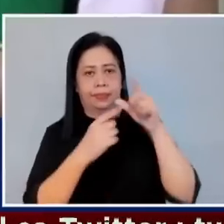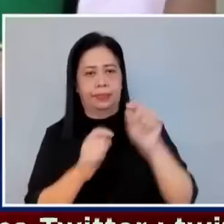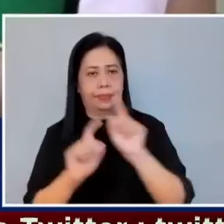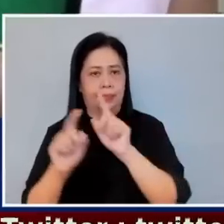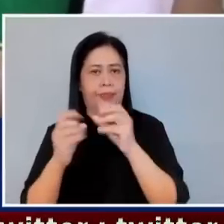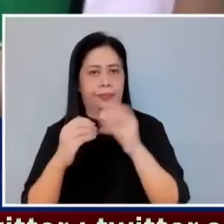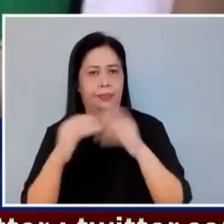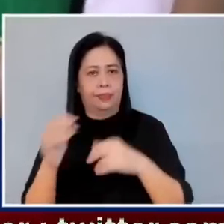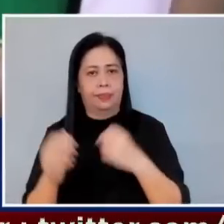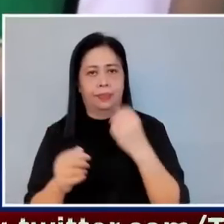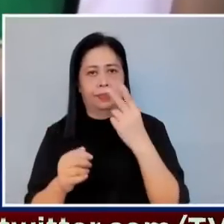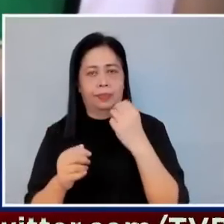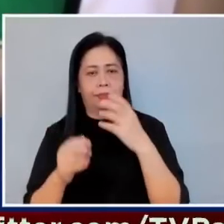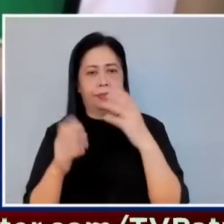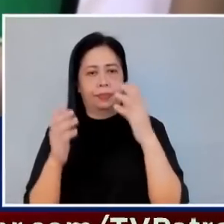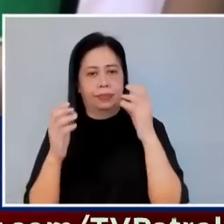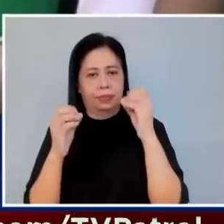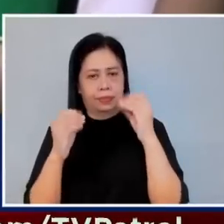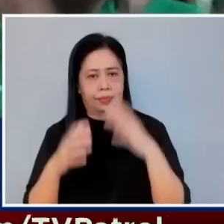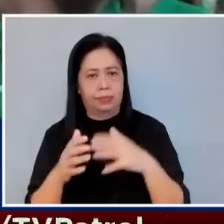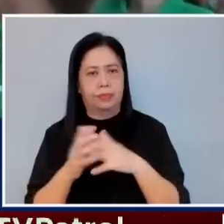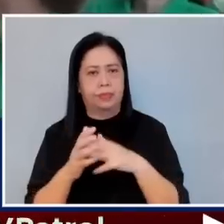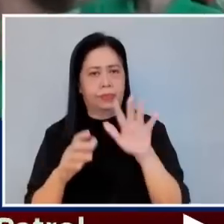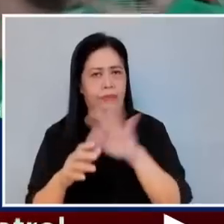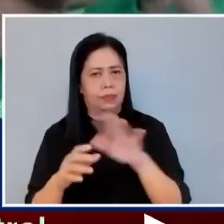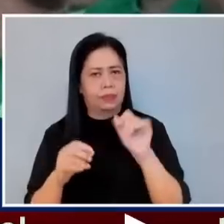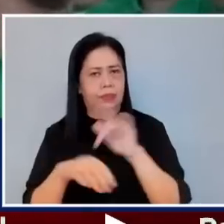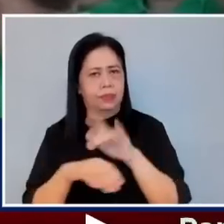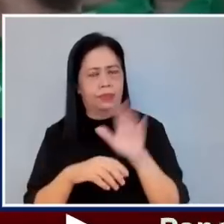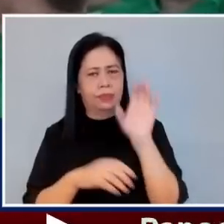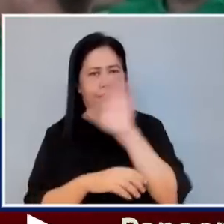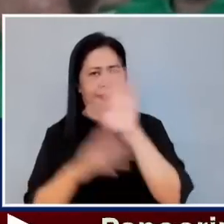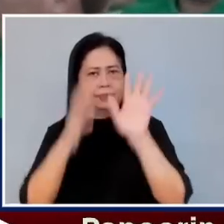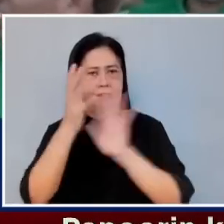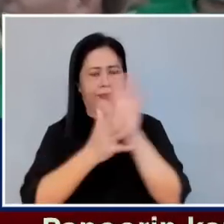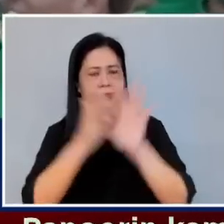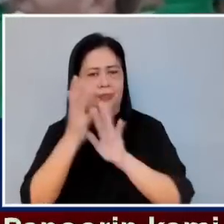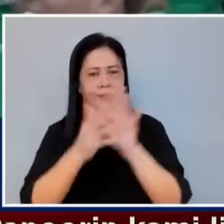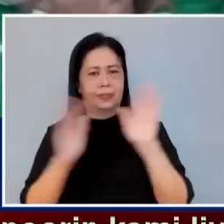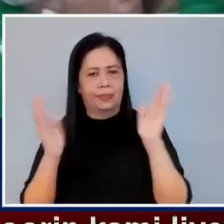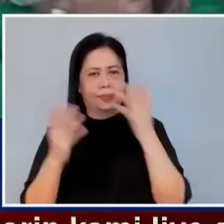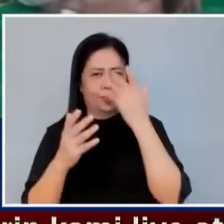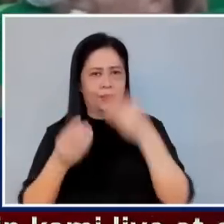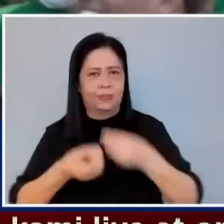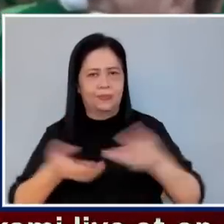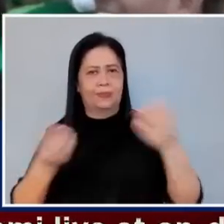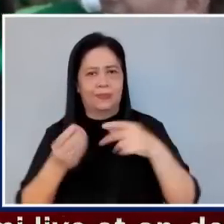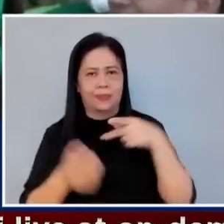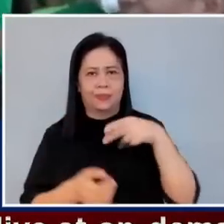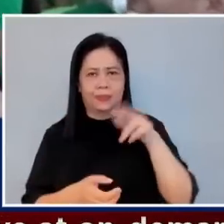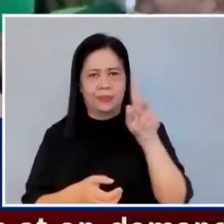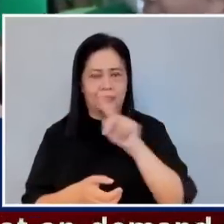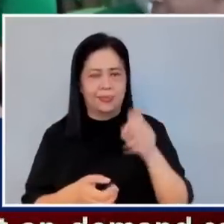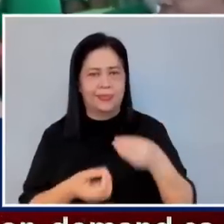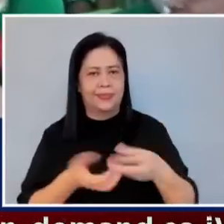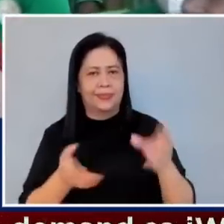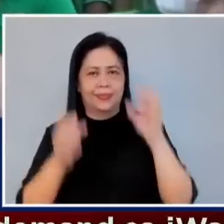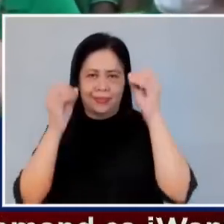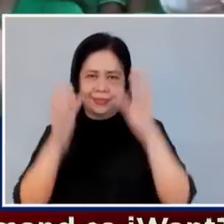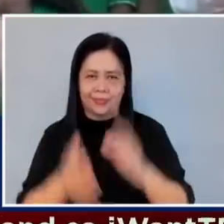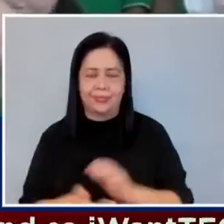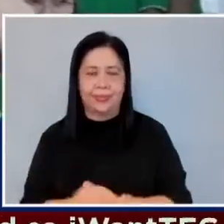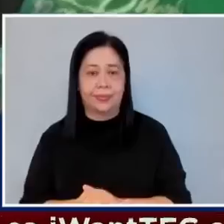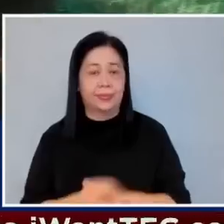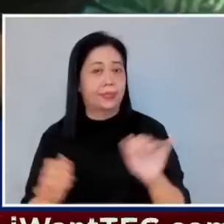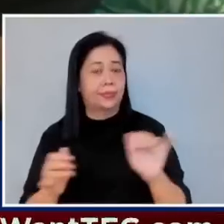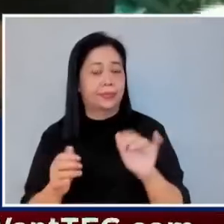mahigit 12 teacher. Nagmisto lang maagang Christmas party ang pagdiriwang dahil sa mga papremyong ipinamigay sa mga teacher. Sa panayam